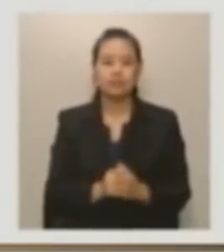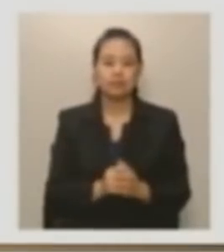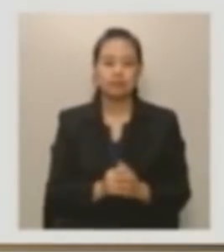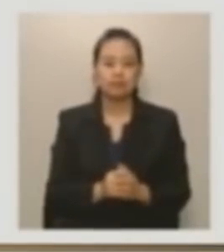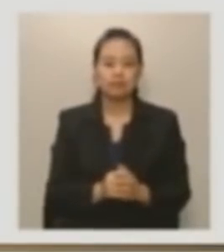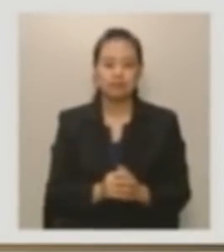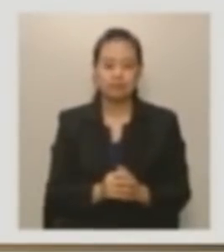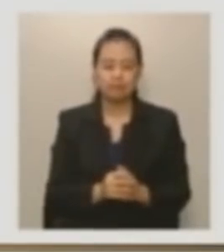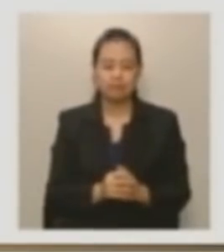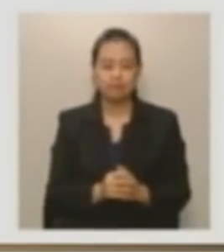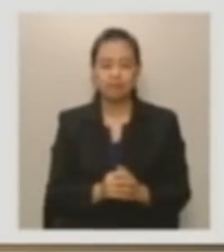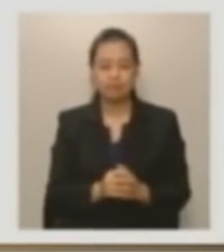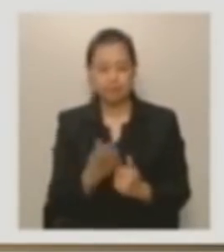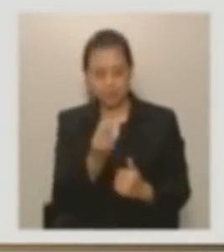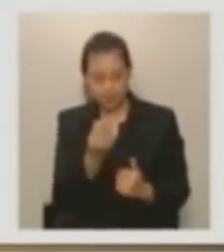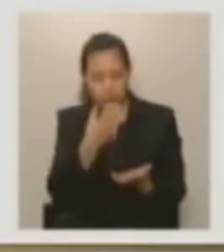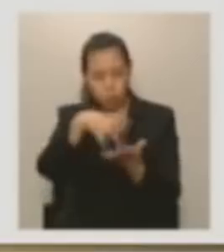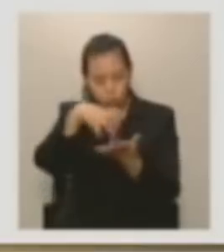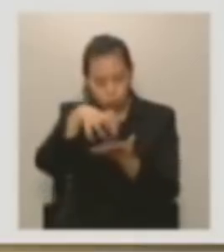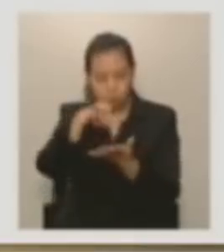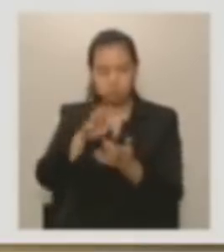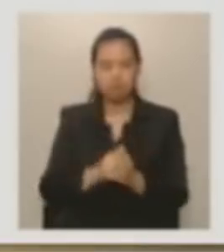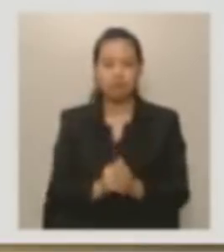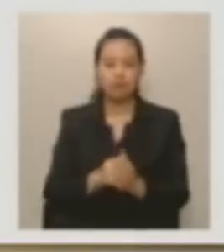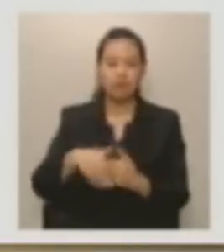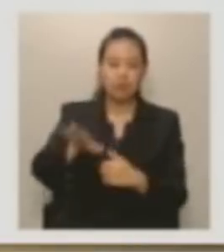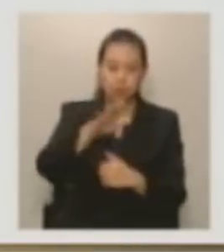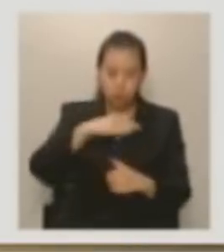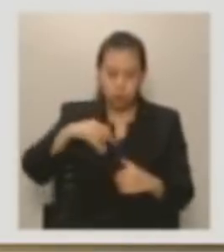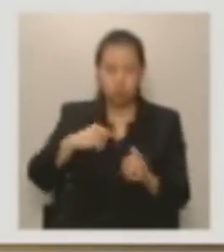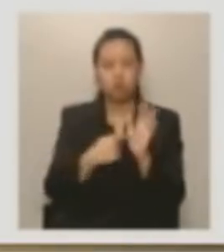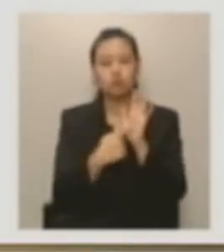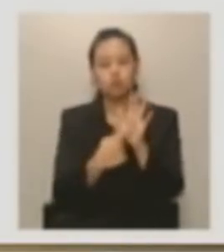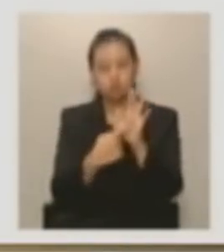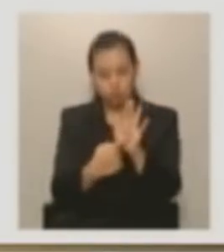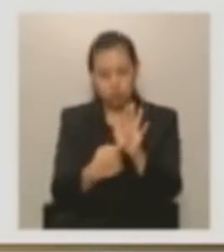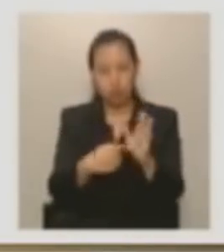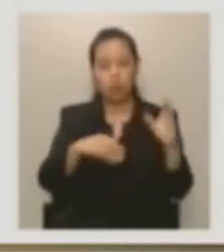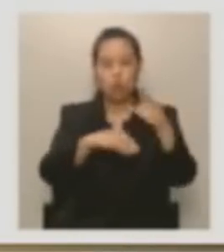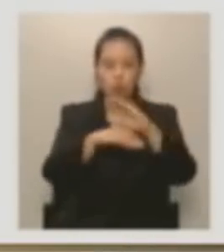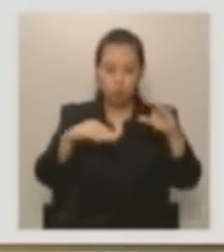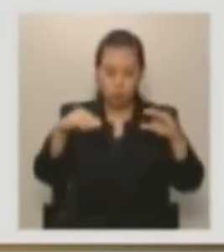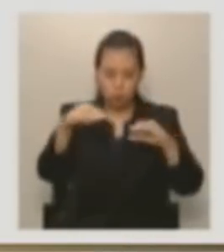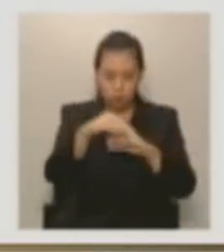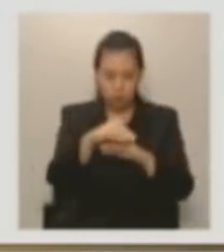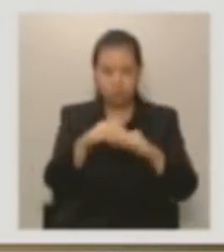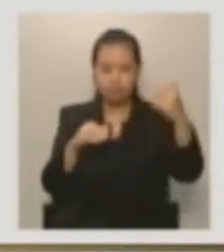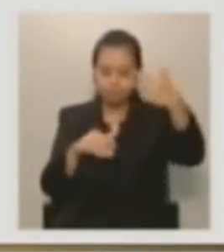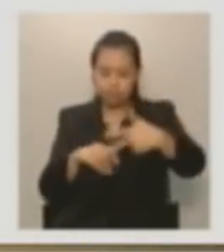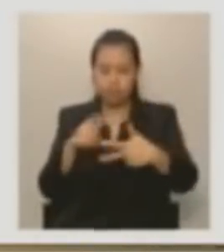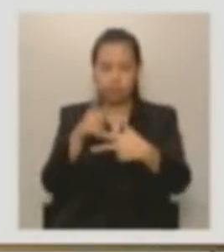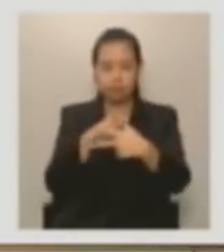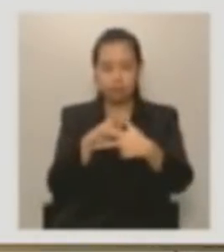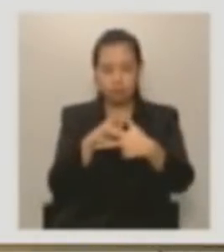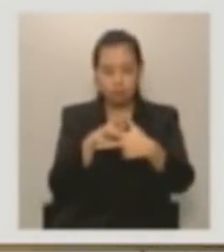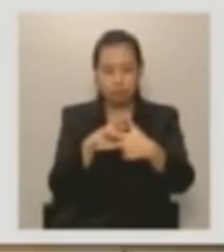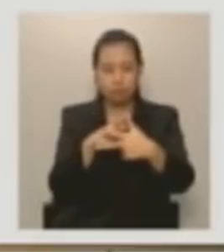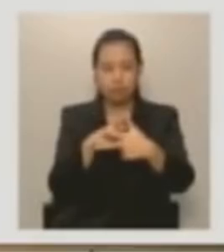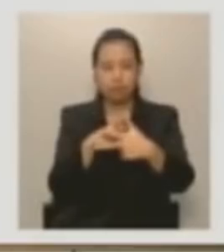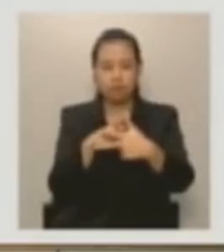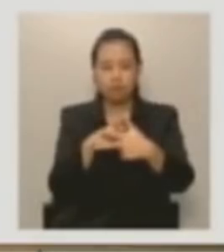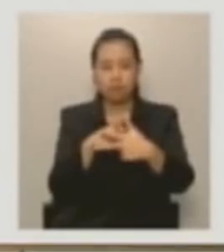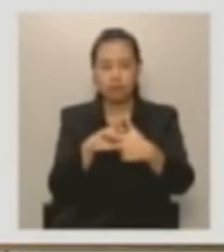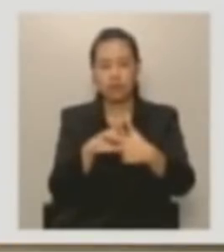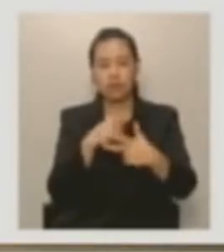ร็วๆเลยนะคะหลังจากนี้ทุกท่านจะได้เห็นว่ามีโครงการที่พาครูออกนอกห้องเรียนมีโครงการ